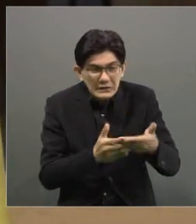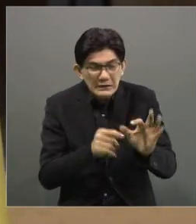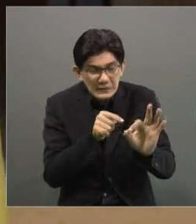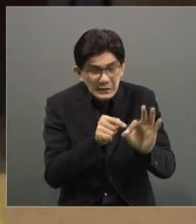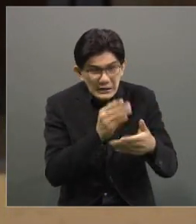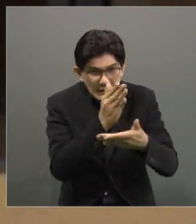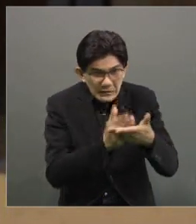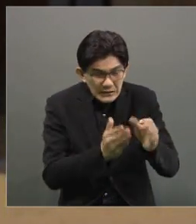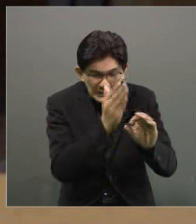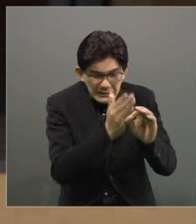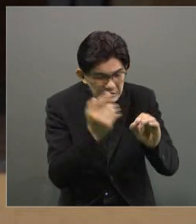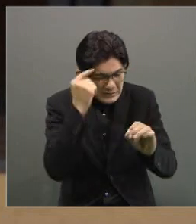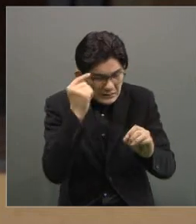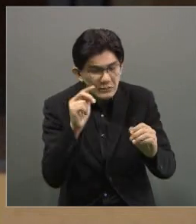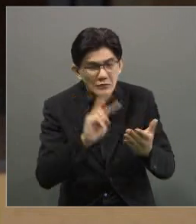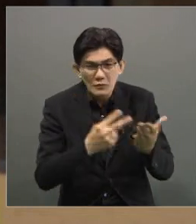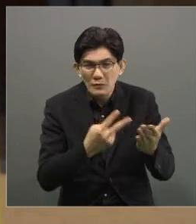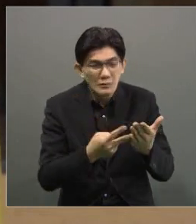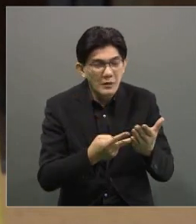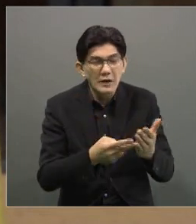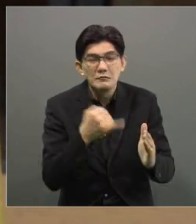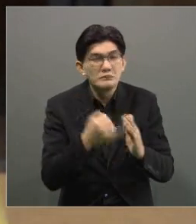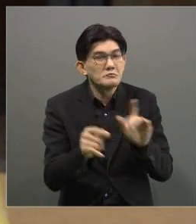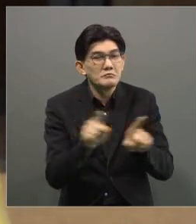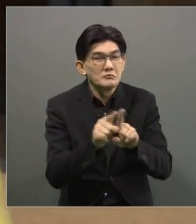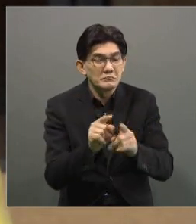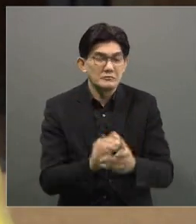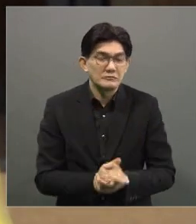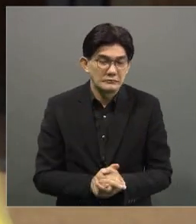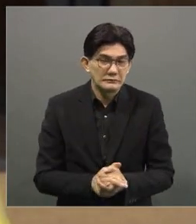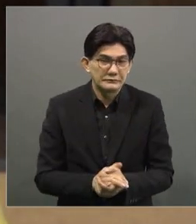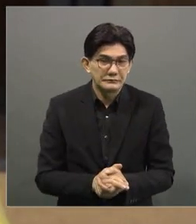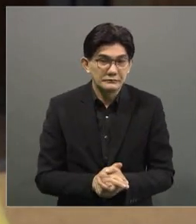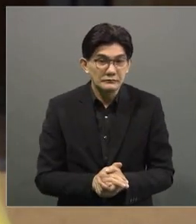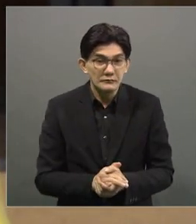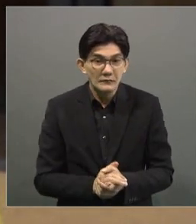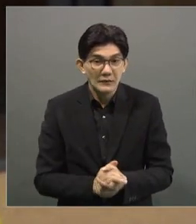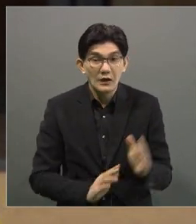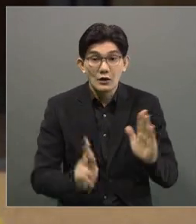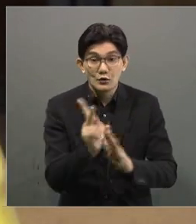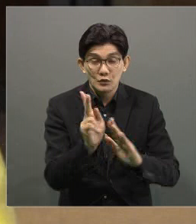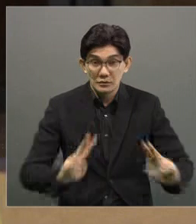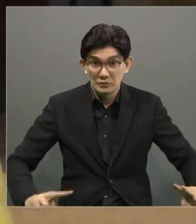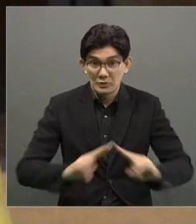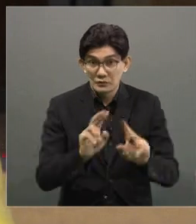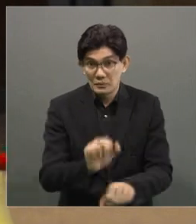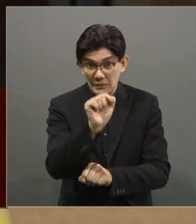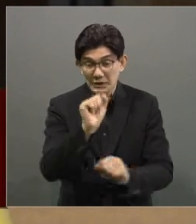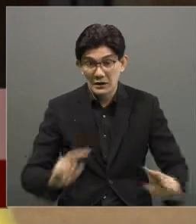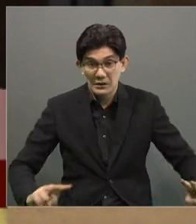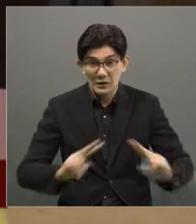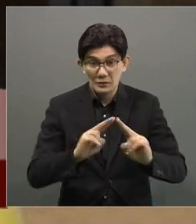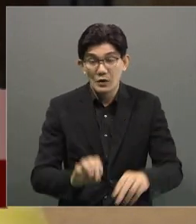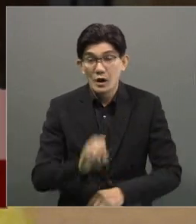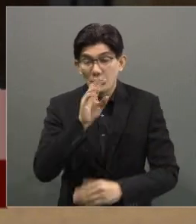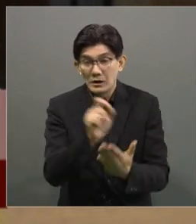มีความผิดลองฟังเสียงคุณหมอดูครับ ก ฎกระทรวงหรือประกาศกระทรวงการที่จะ